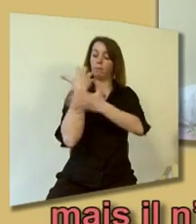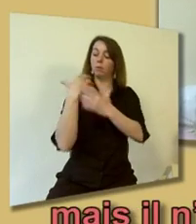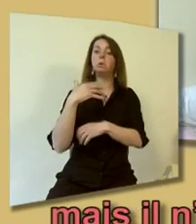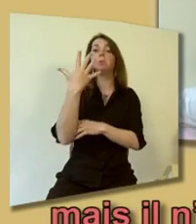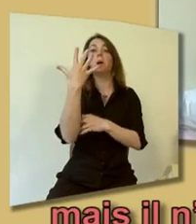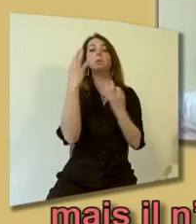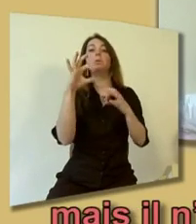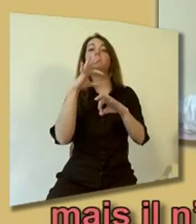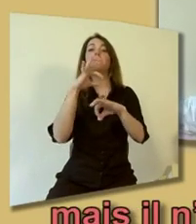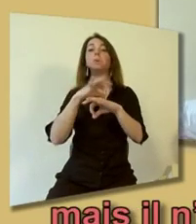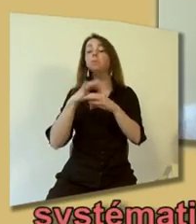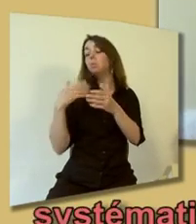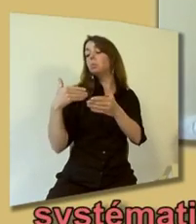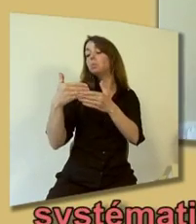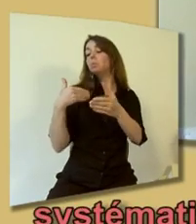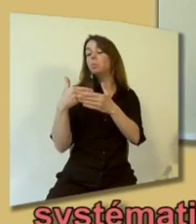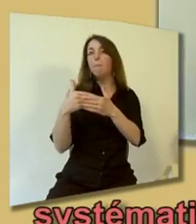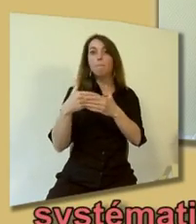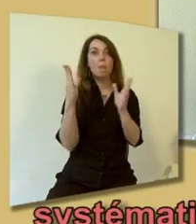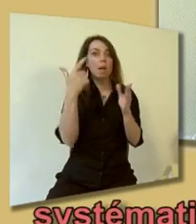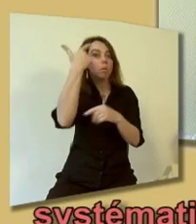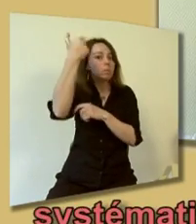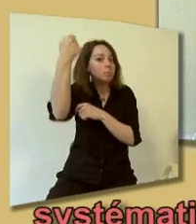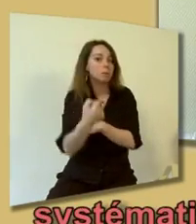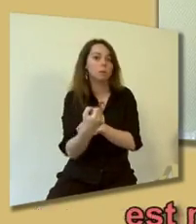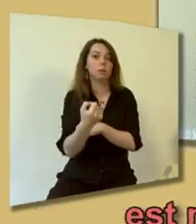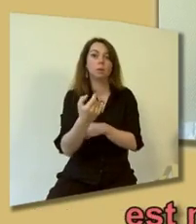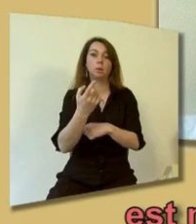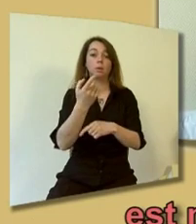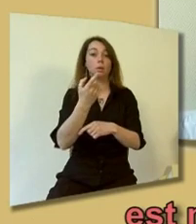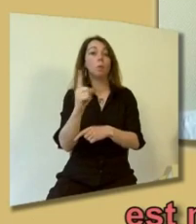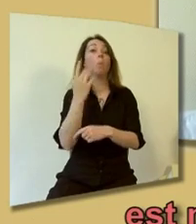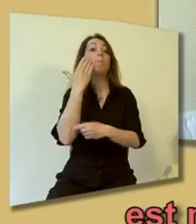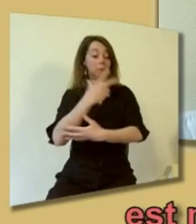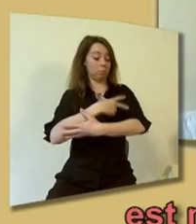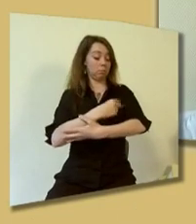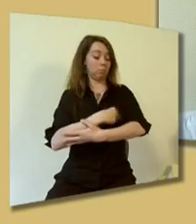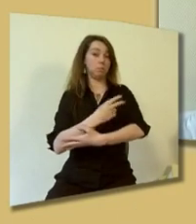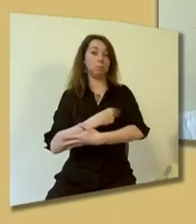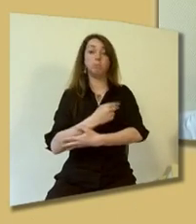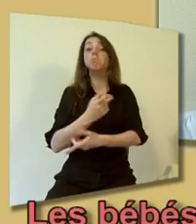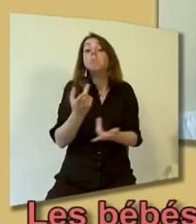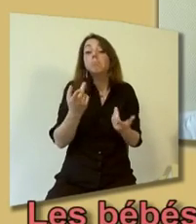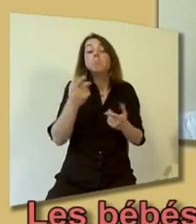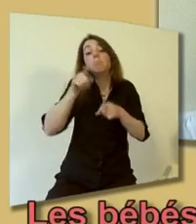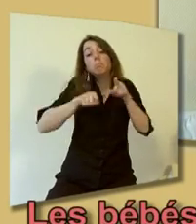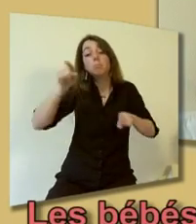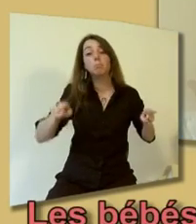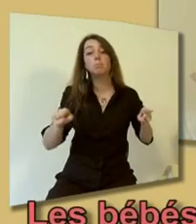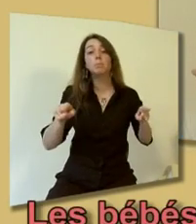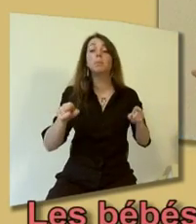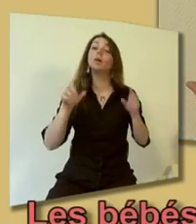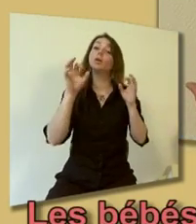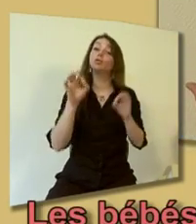mais il n'est pas forcément systématique quand un bébé est allaité au sein. Effectivement, les